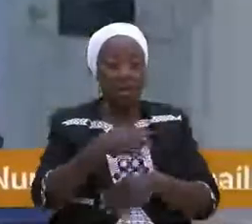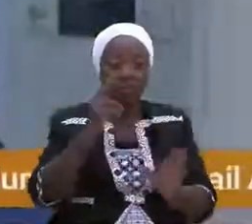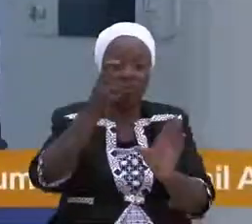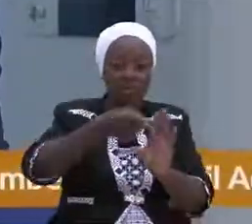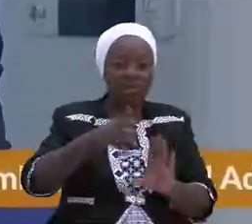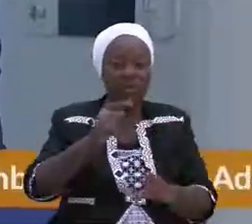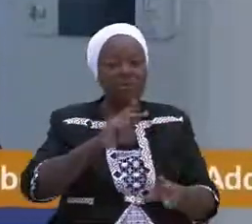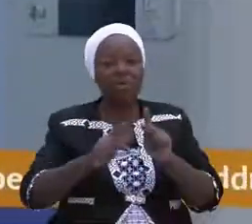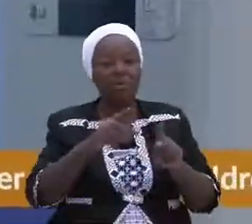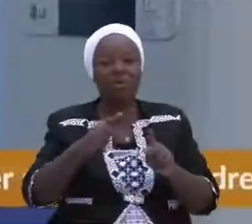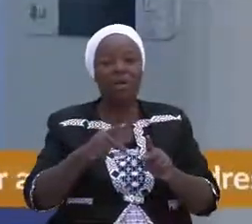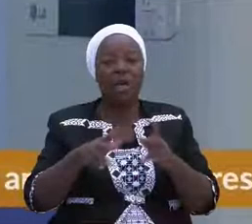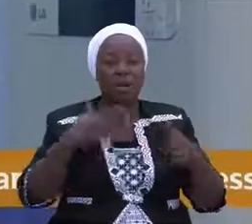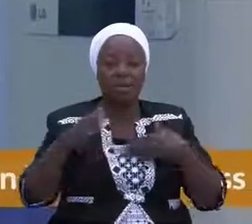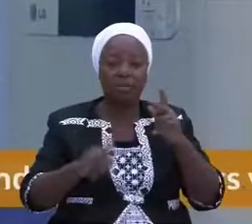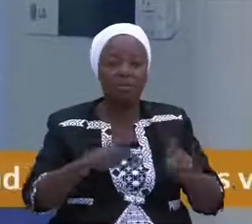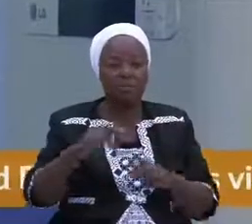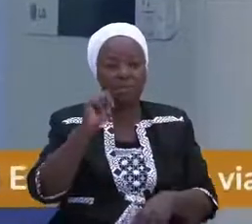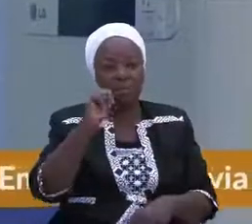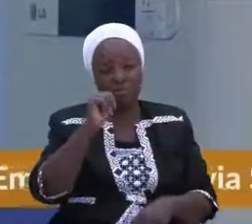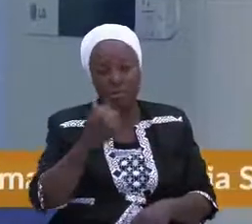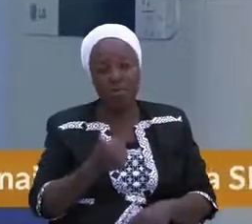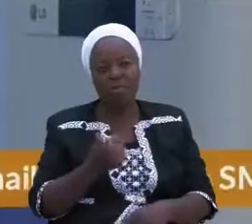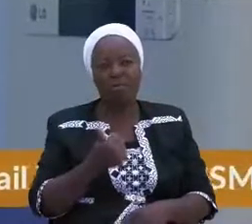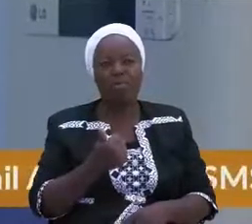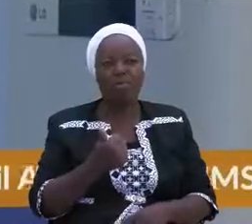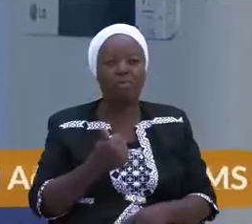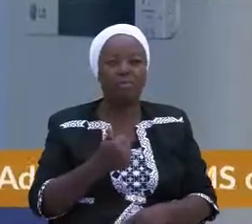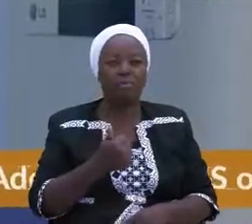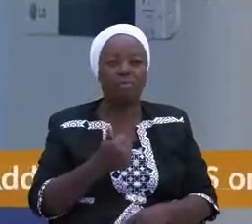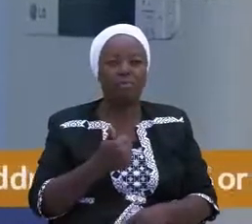convertis. On viendra directement à la croisade.